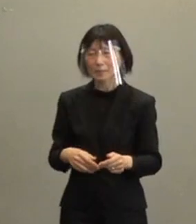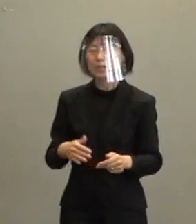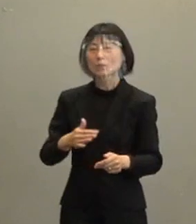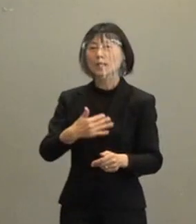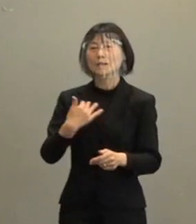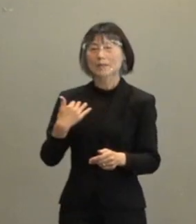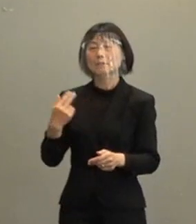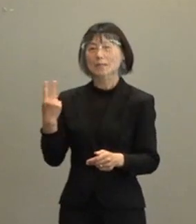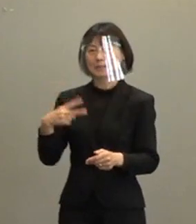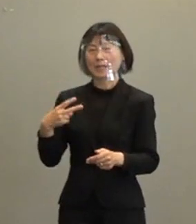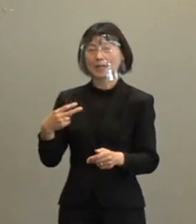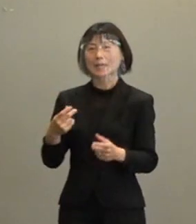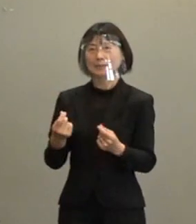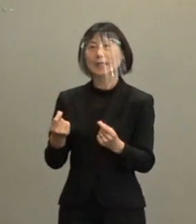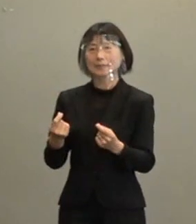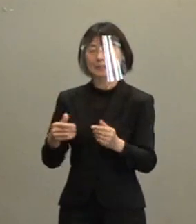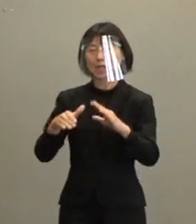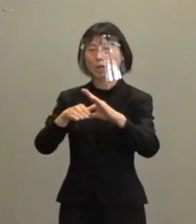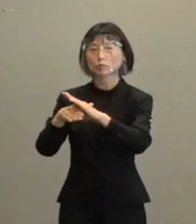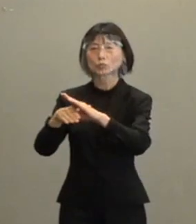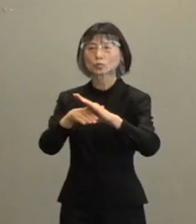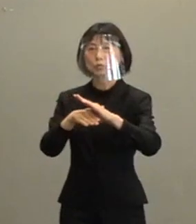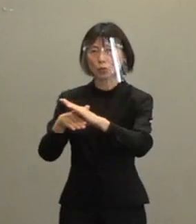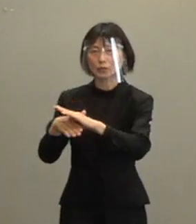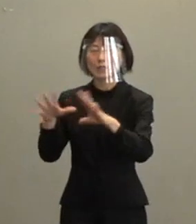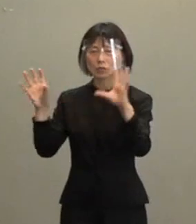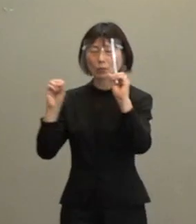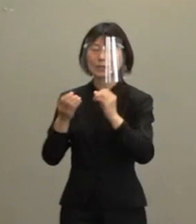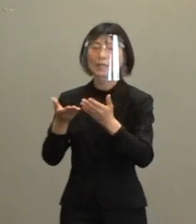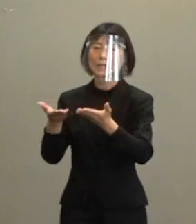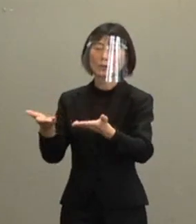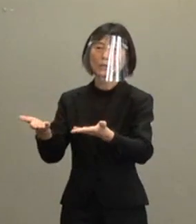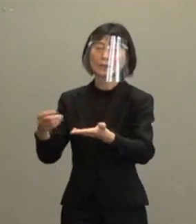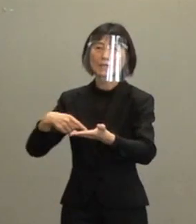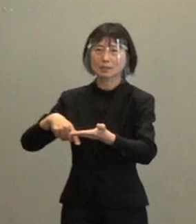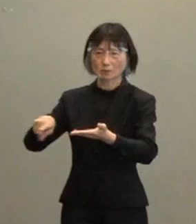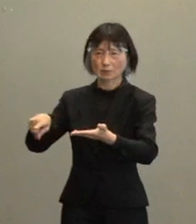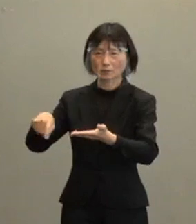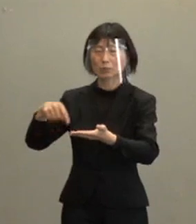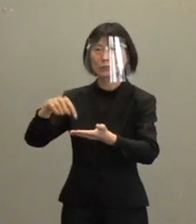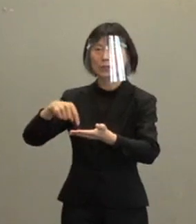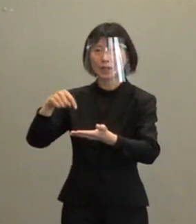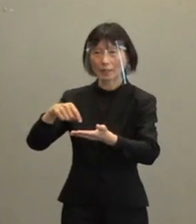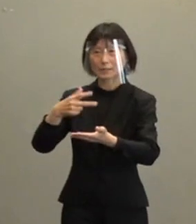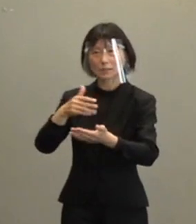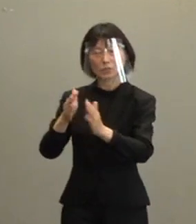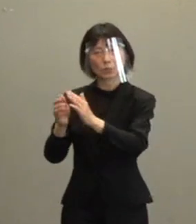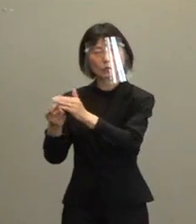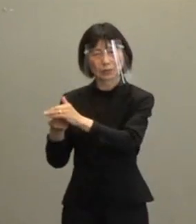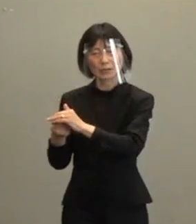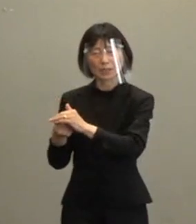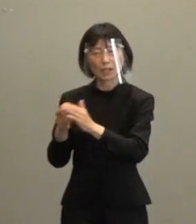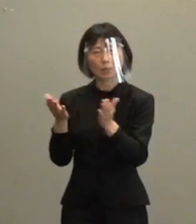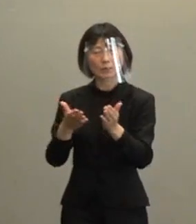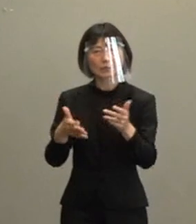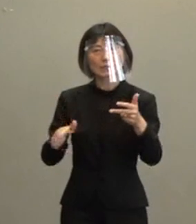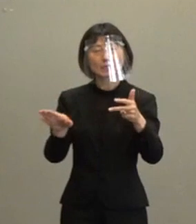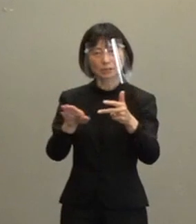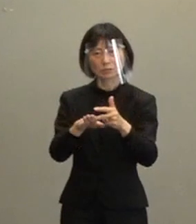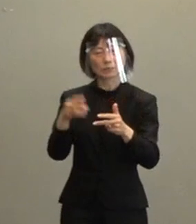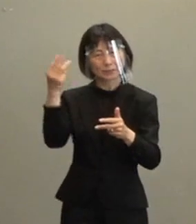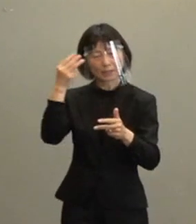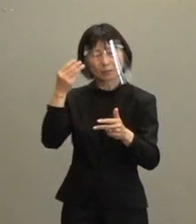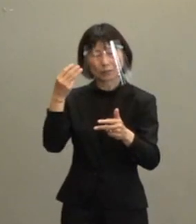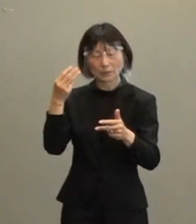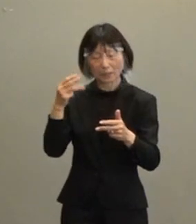またしっかりとした文書でですね、情報提供してまいりますので、その中で市町村や各保育施設に参考にしていただきたいという